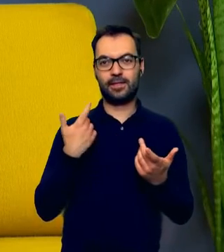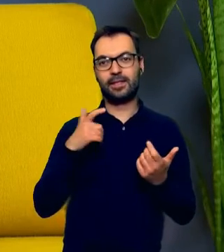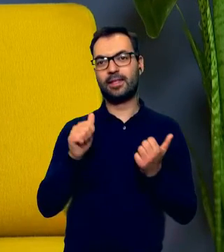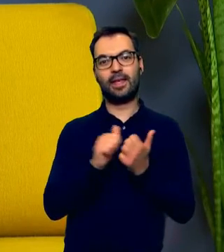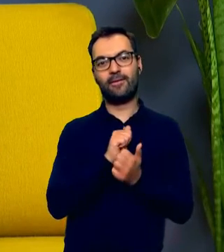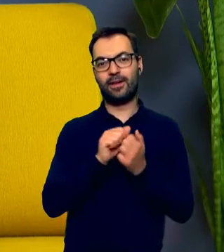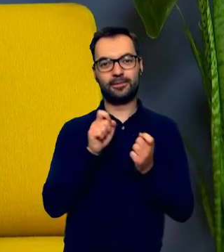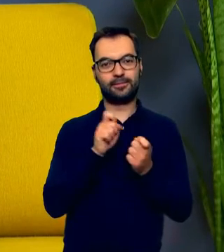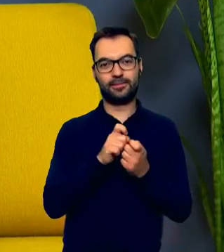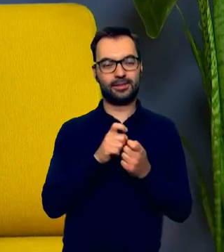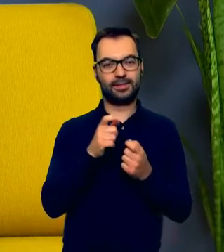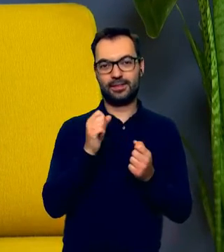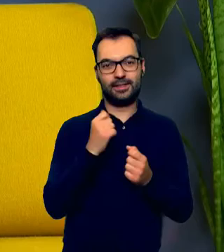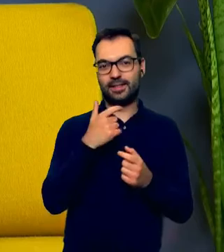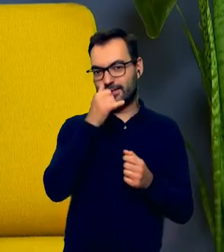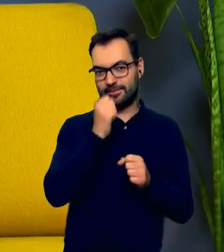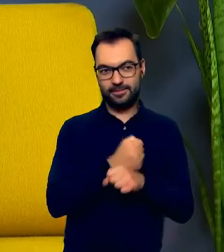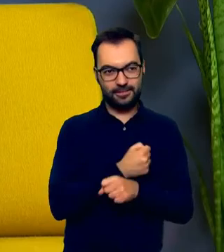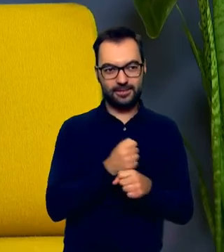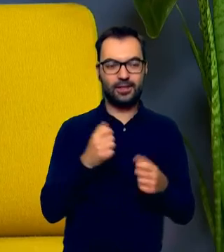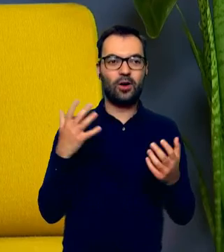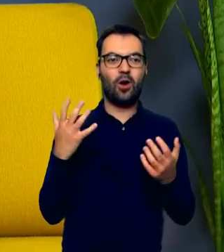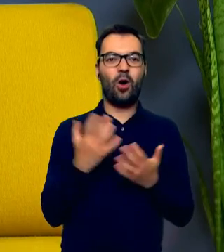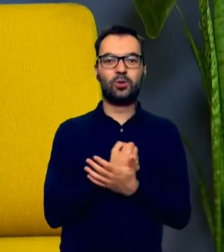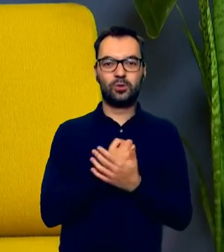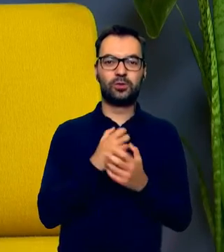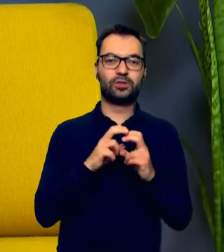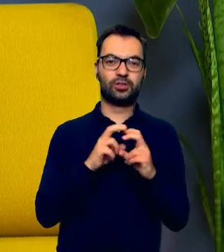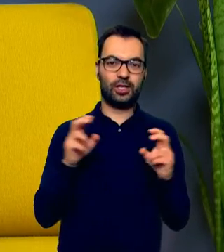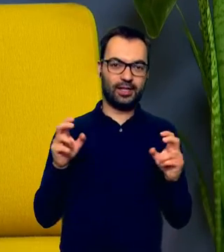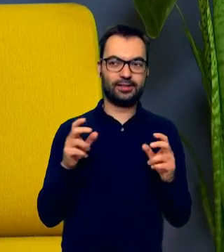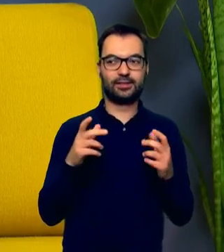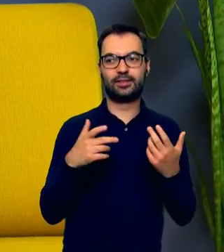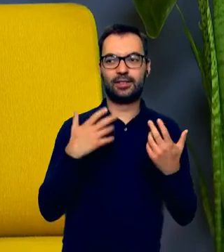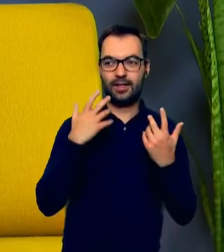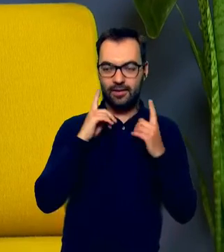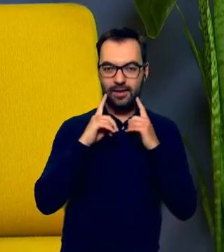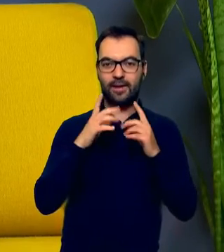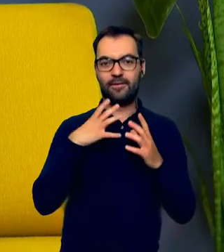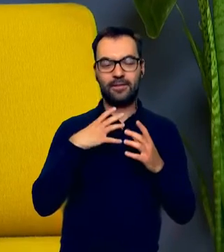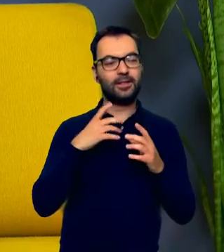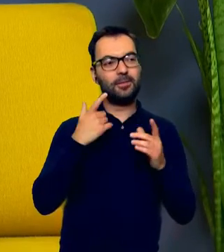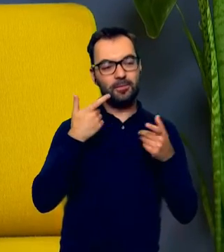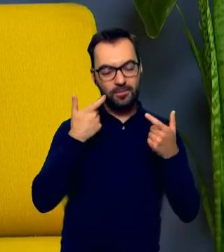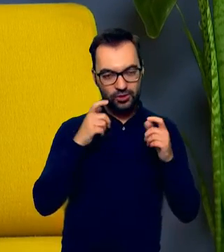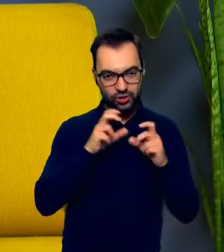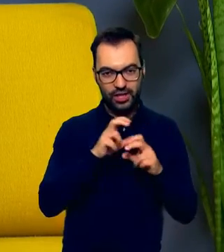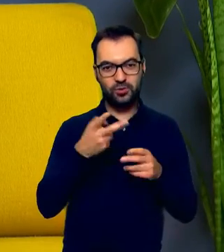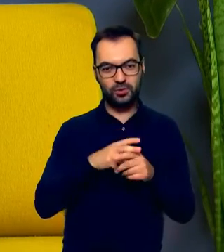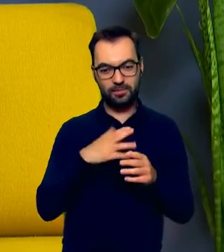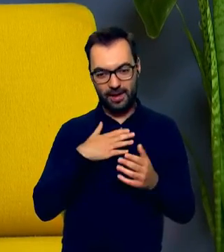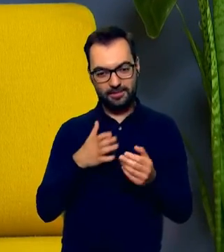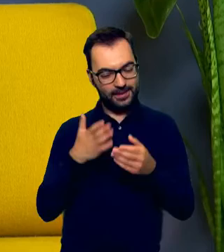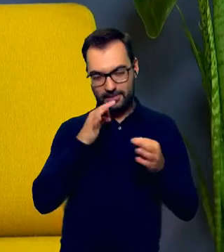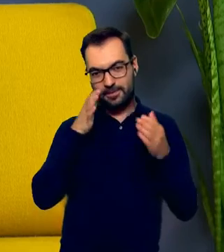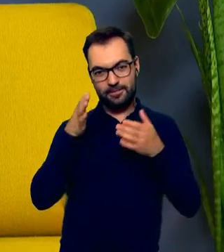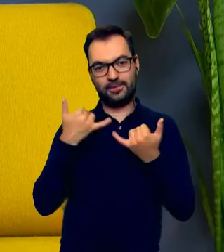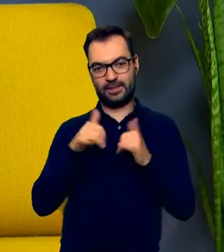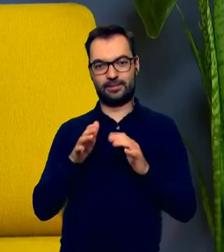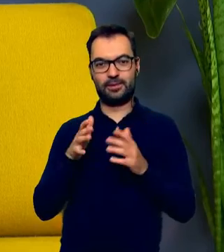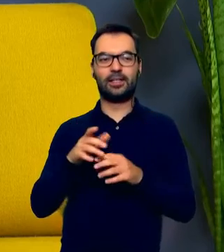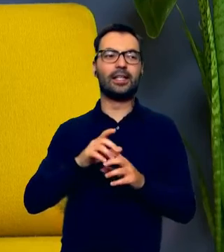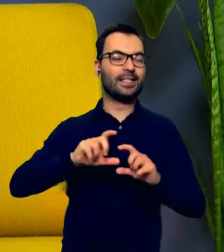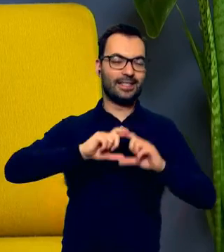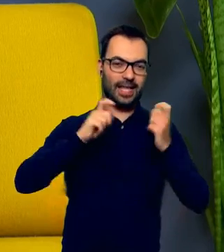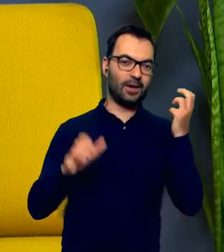niewalczeniem z tym, czego walczyć nie można, a odzyskując ten czas, robienie rzeczy, na które naprawdę warto go poświęcić. Więc cała ta machina działa, żeby